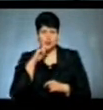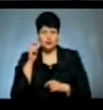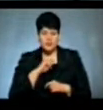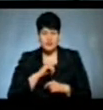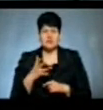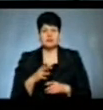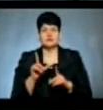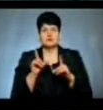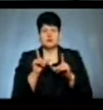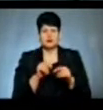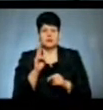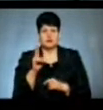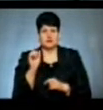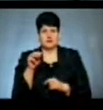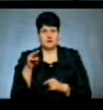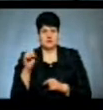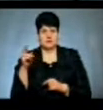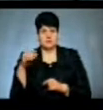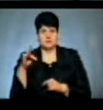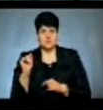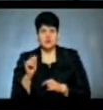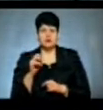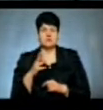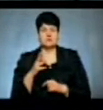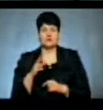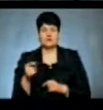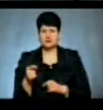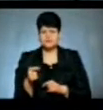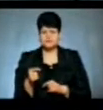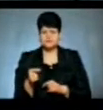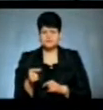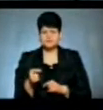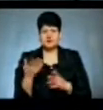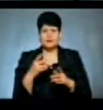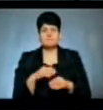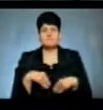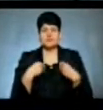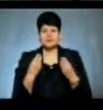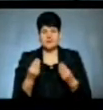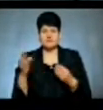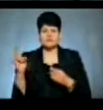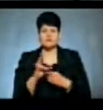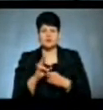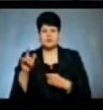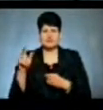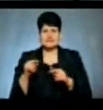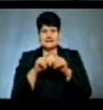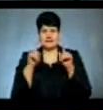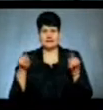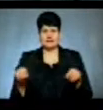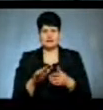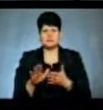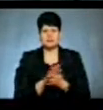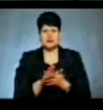архікатедральний собор непорочного зачаття Української греко-католицької церкви у Тернополі, де передав священнослужителям храму сертифікат на